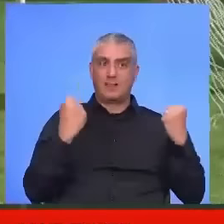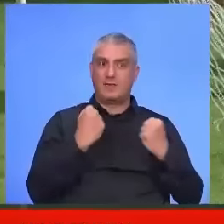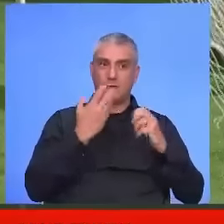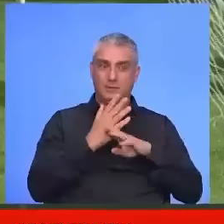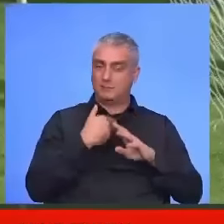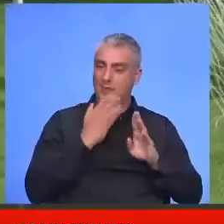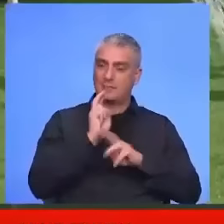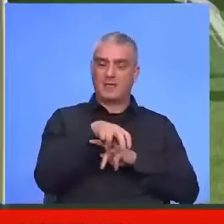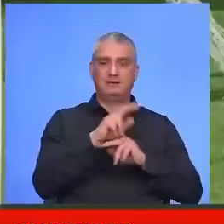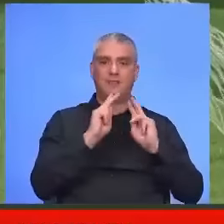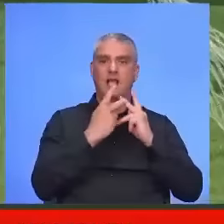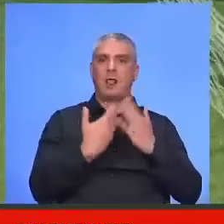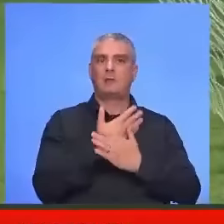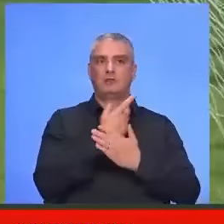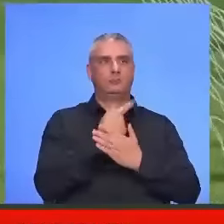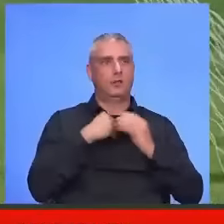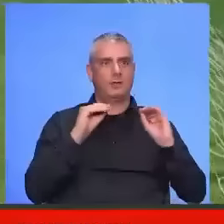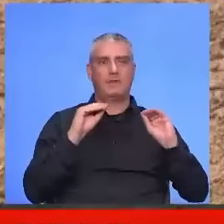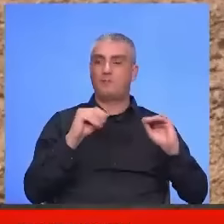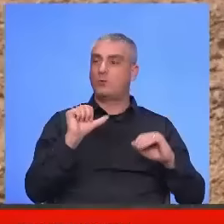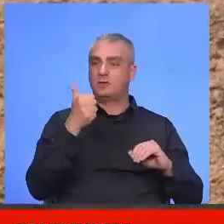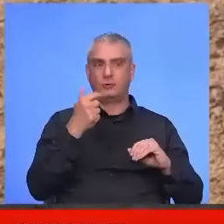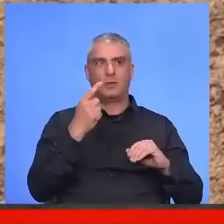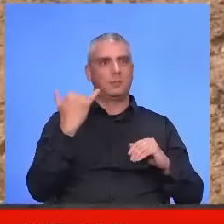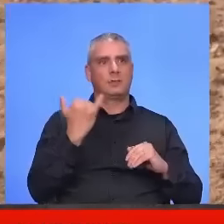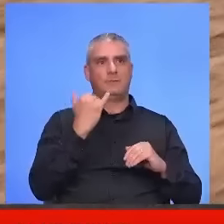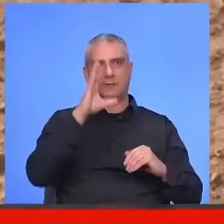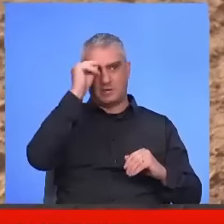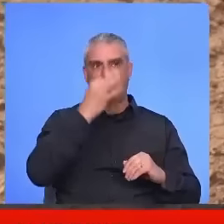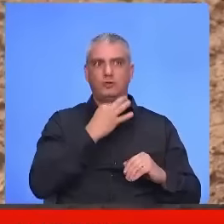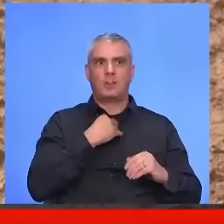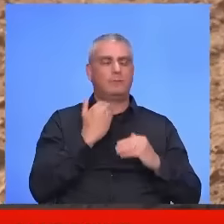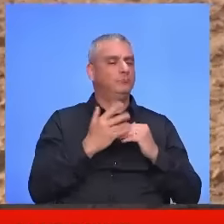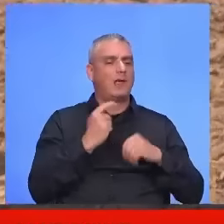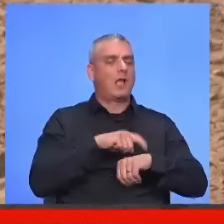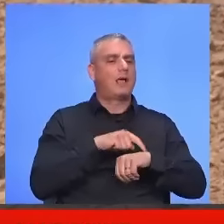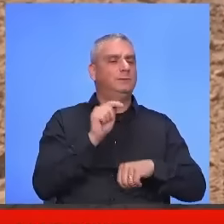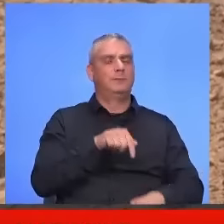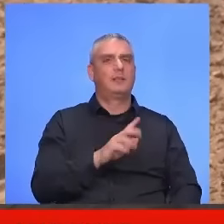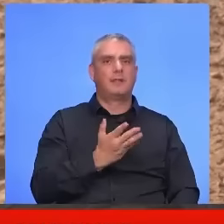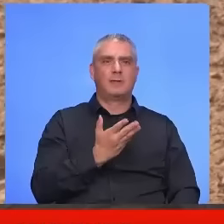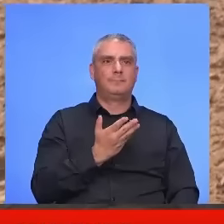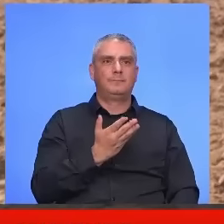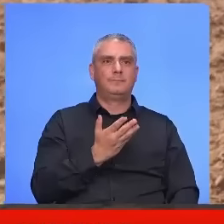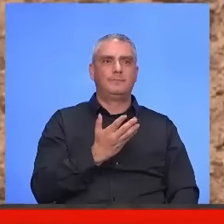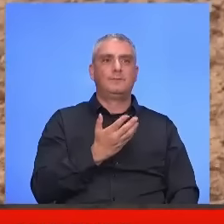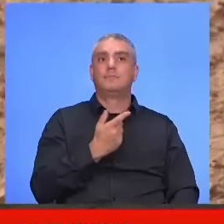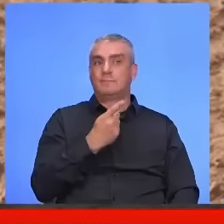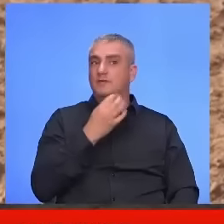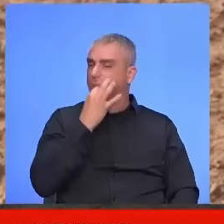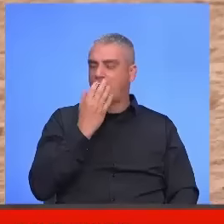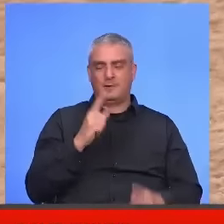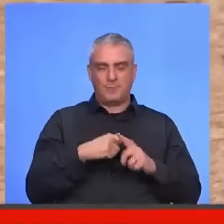שאנחנו נכנסים לתהילה חדשה, במימון הראשון, תמיד יש ילד ששואל אותנו בסוף, לכמה זמן באתם? וזו שאלה